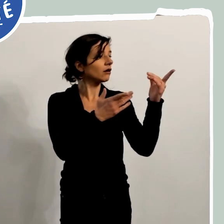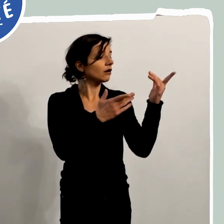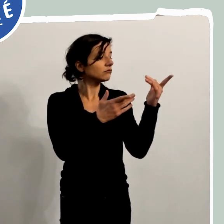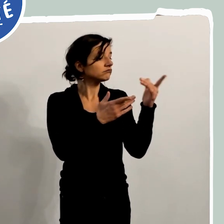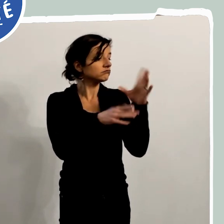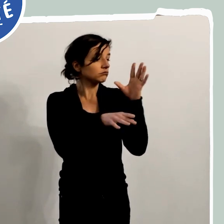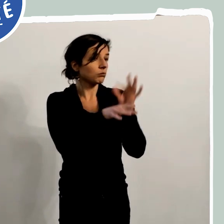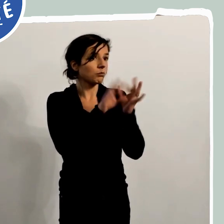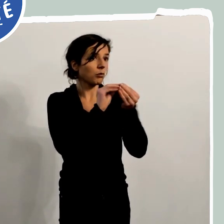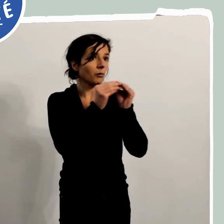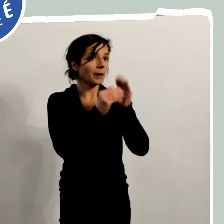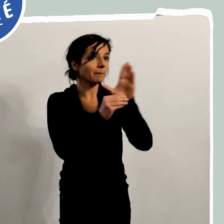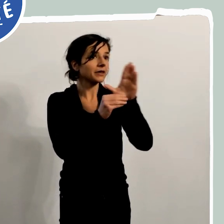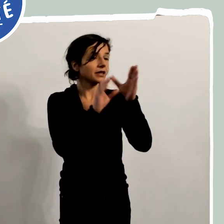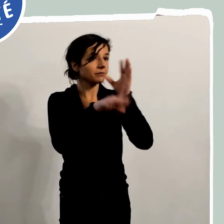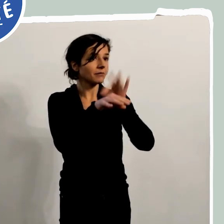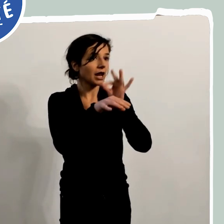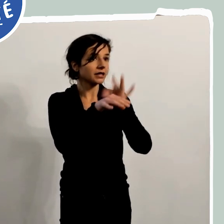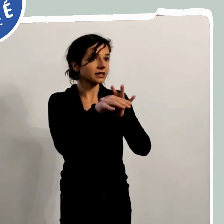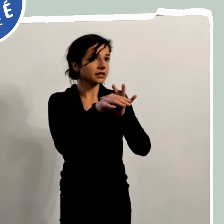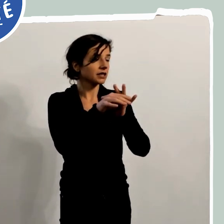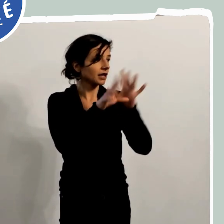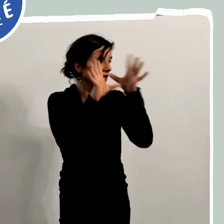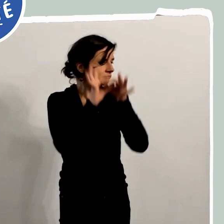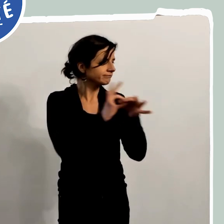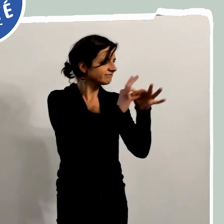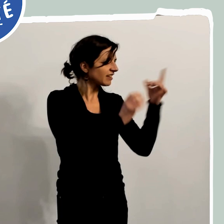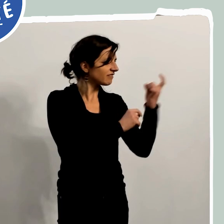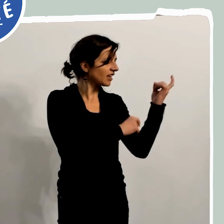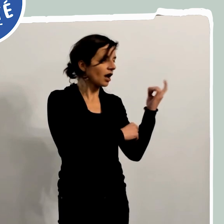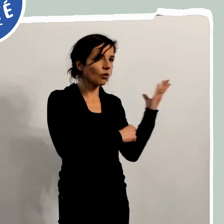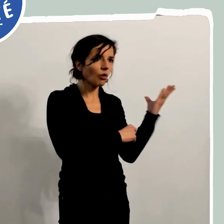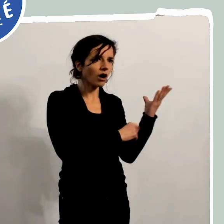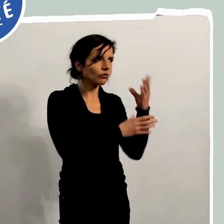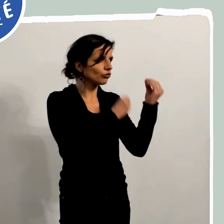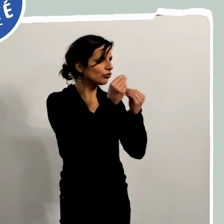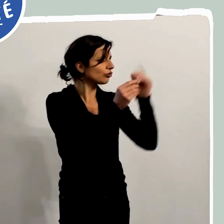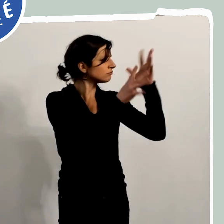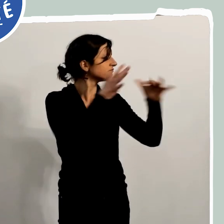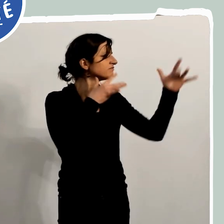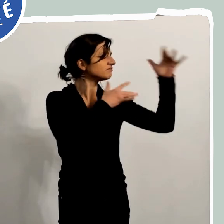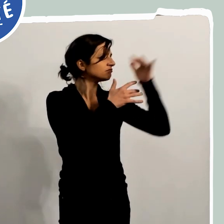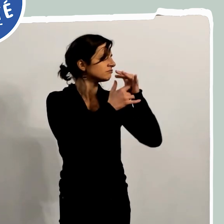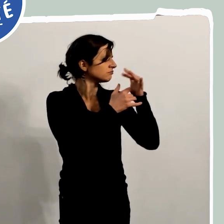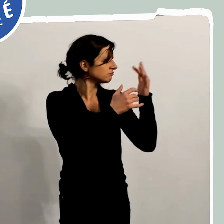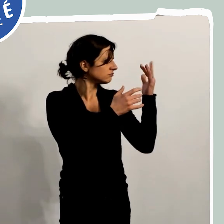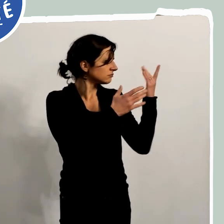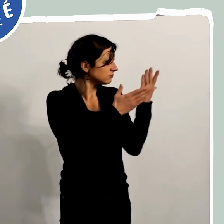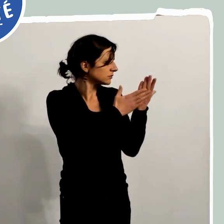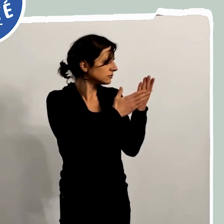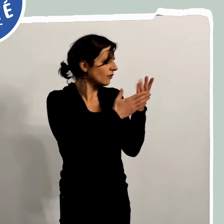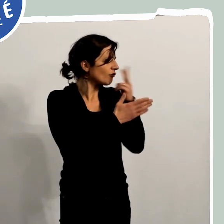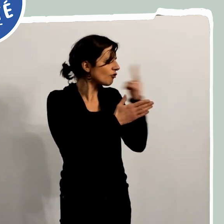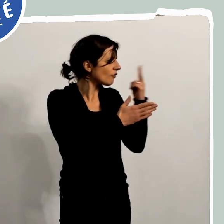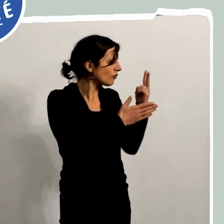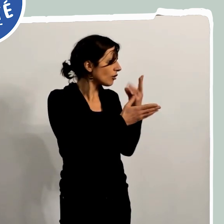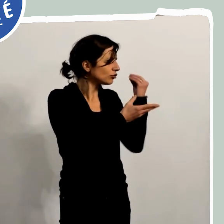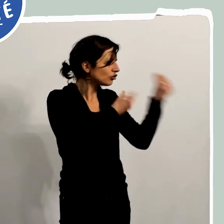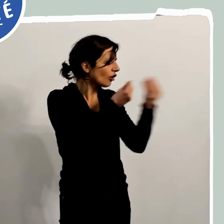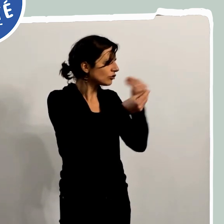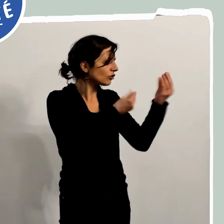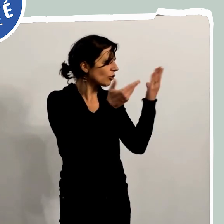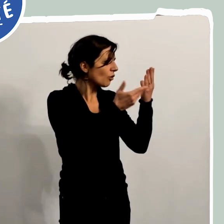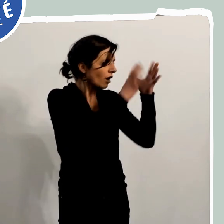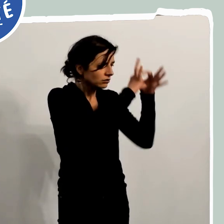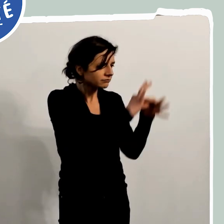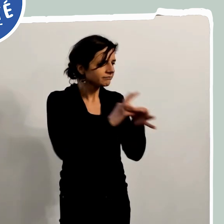pathologies. Donc les pathologies, on peut facilement les diagnostiquer. Par contre, notre exposition, c'est très compliqué. Comment évaluer notre